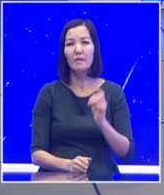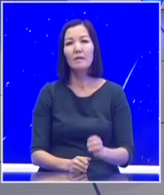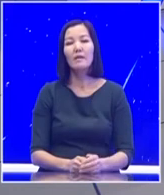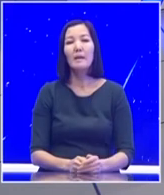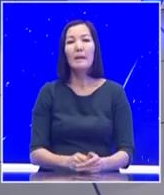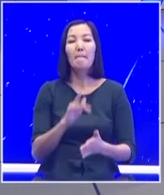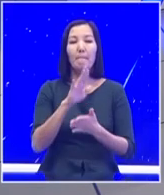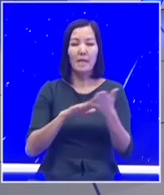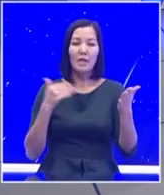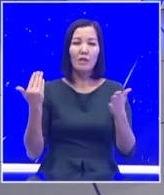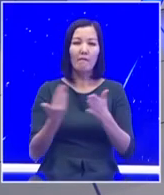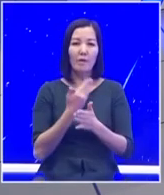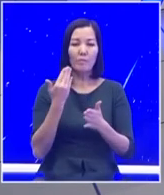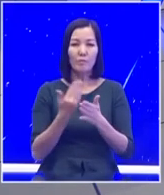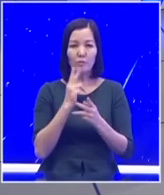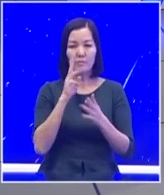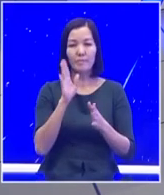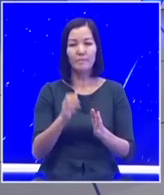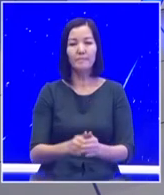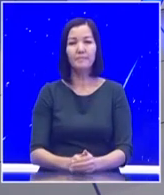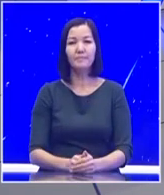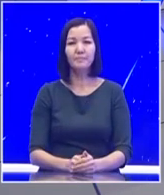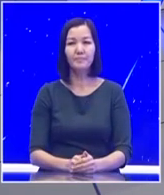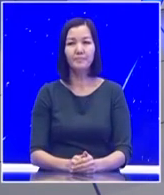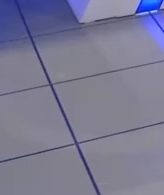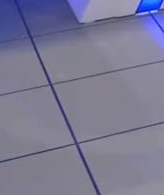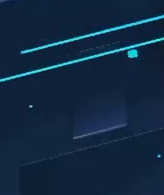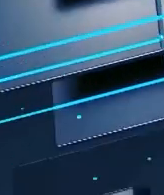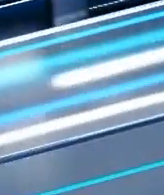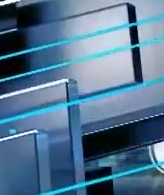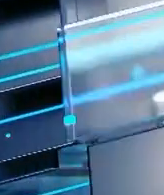Мы продолжаем наш выпуск. Смотрите далее.